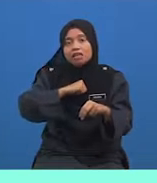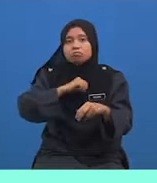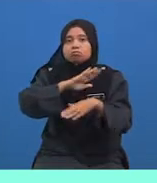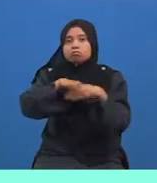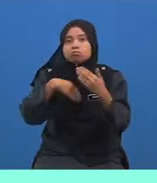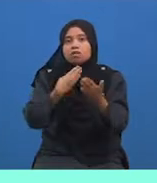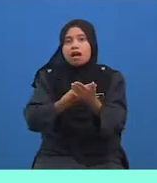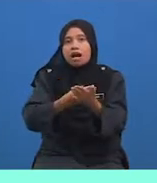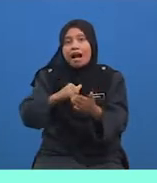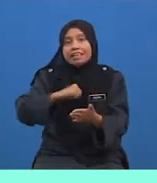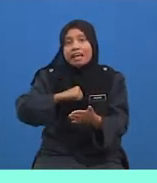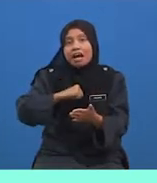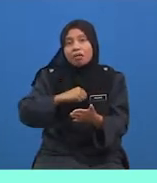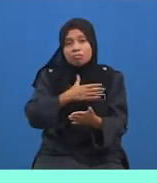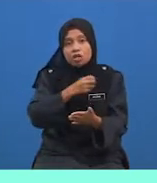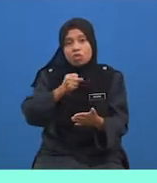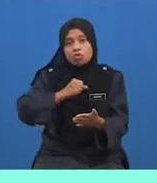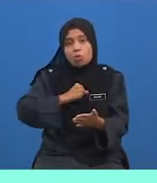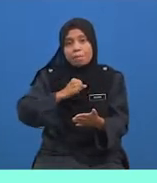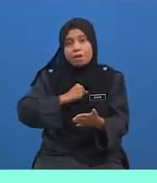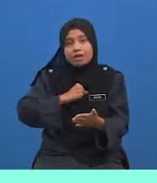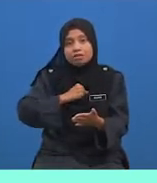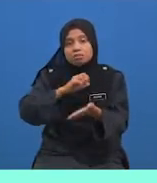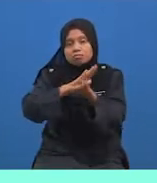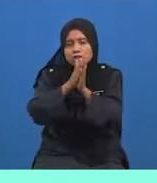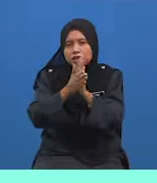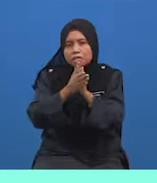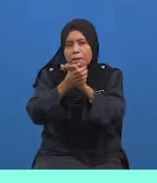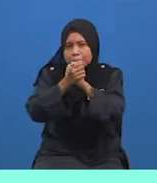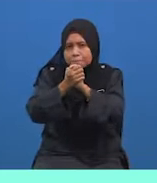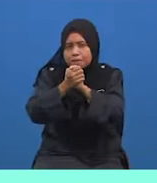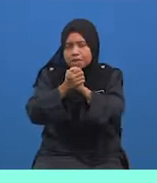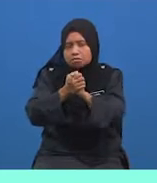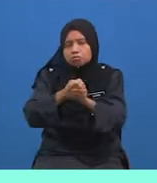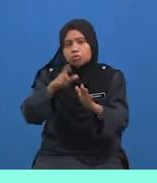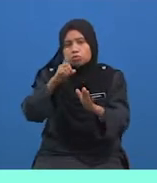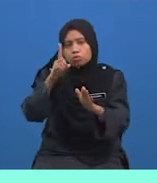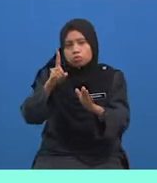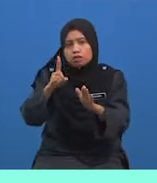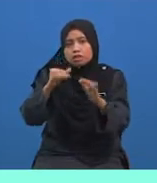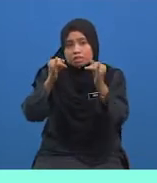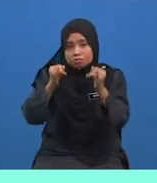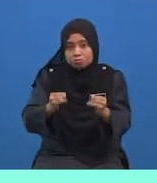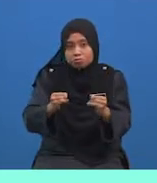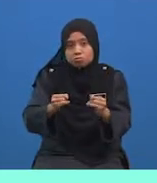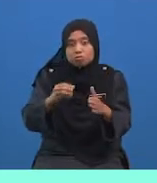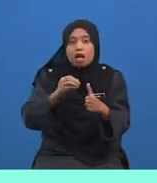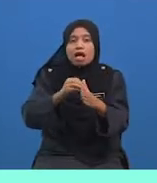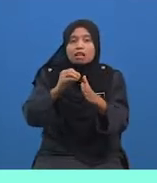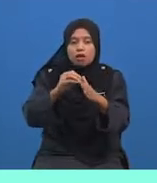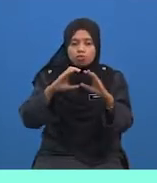merangkumi adab dan sopan santun yang menjadi pegangan seseorang